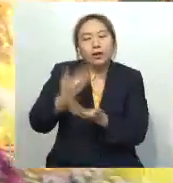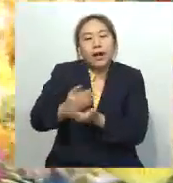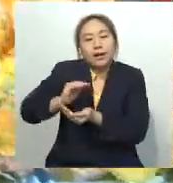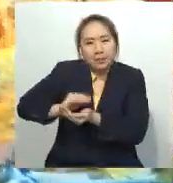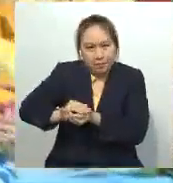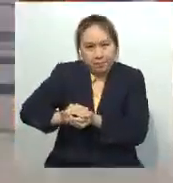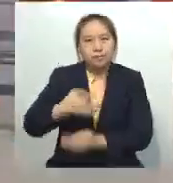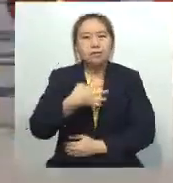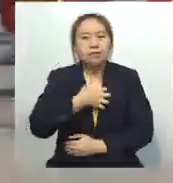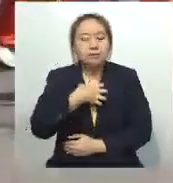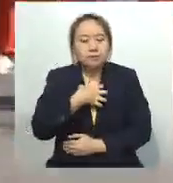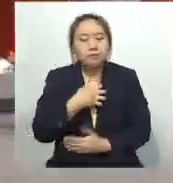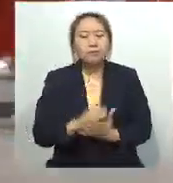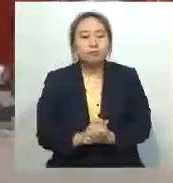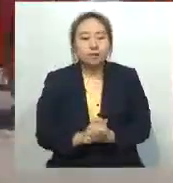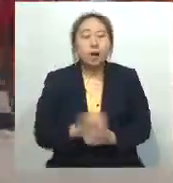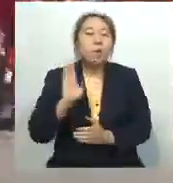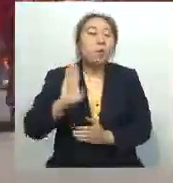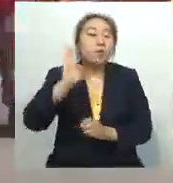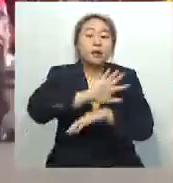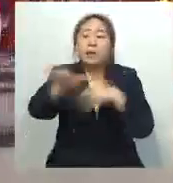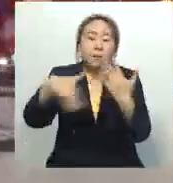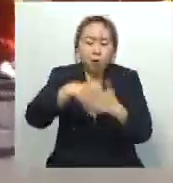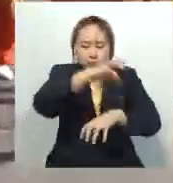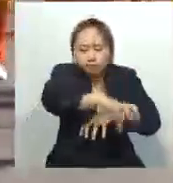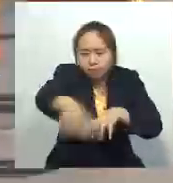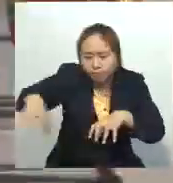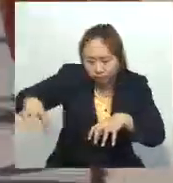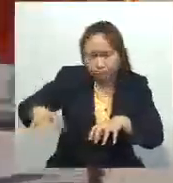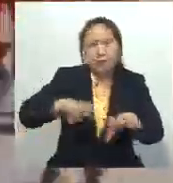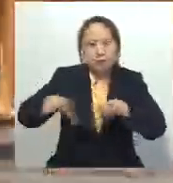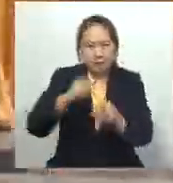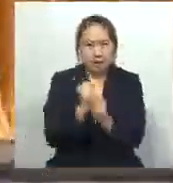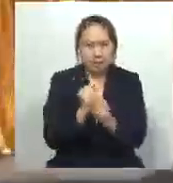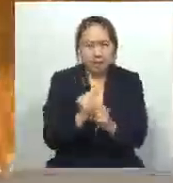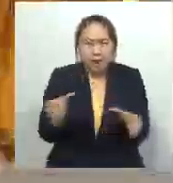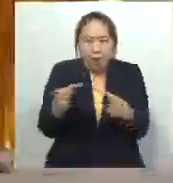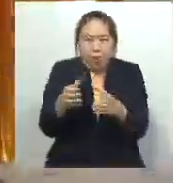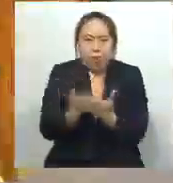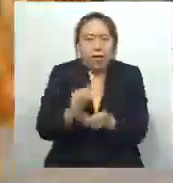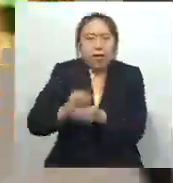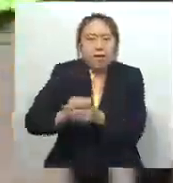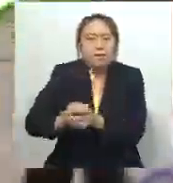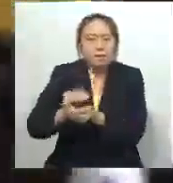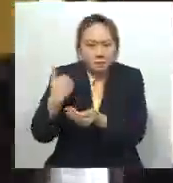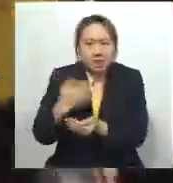นี่ก็อยากให้ทุกบริษัททุกสถานประกอบการเนี่ยได้มีการจัดทำสหกรณ์แบบออมทรัพย์ด้วยนะ